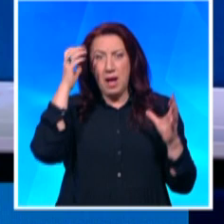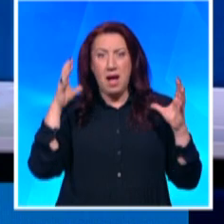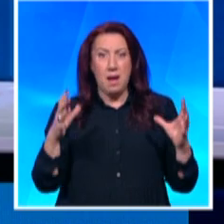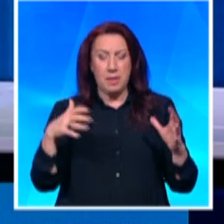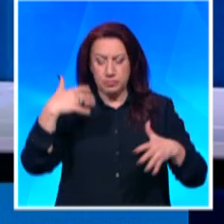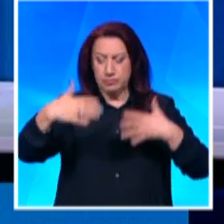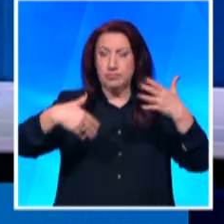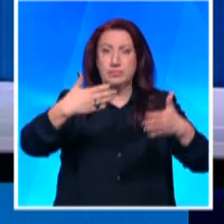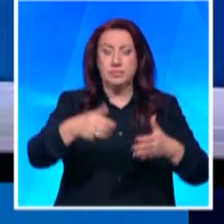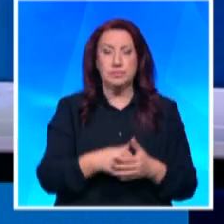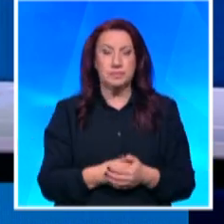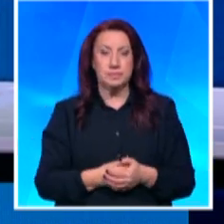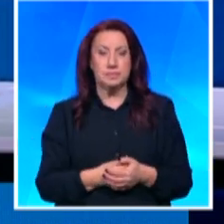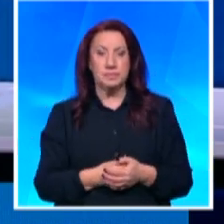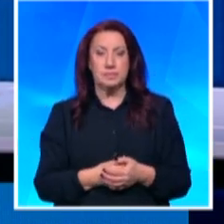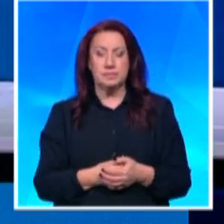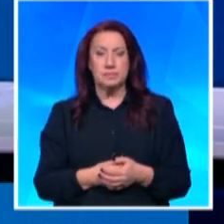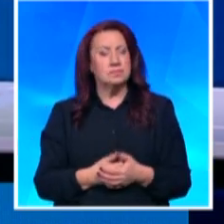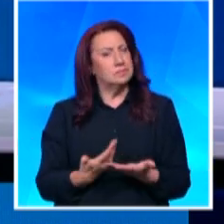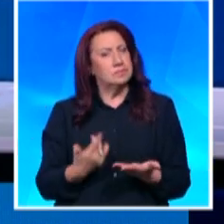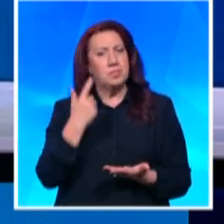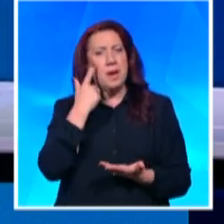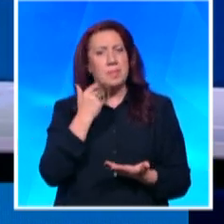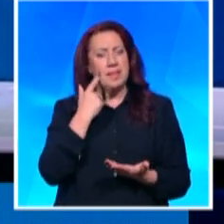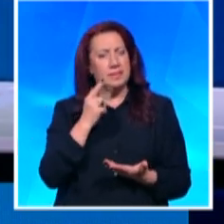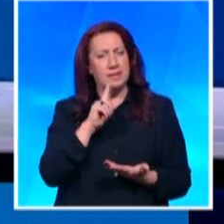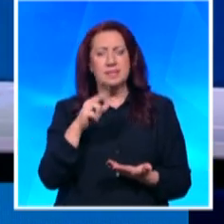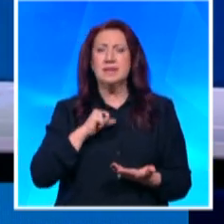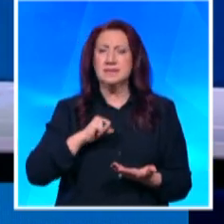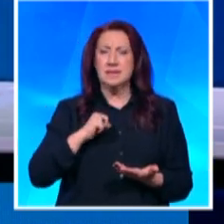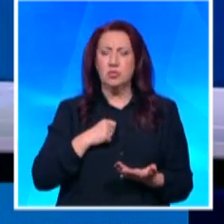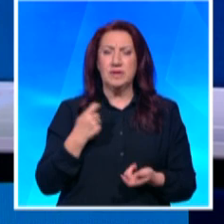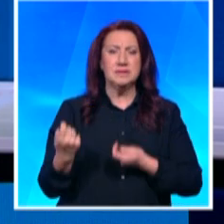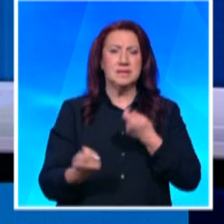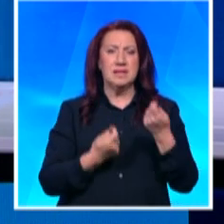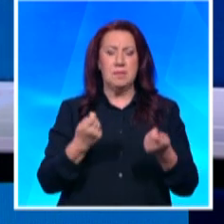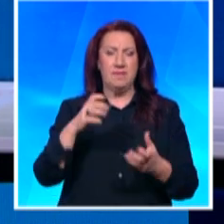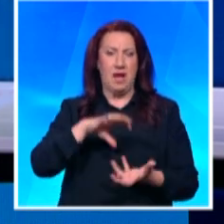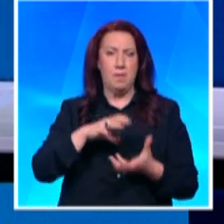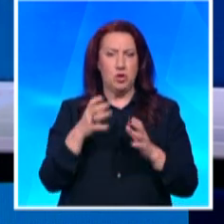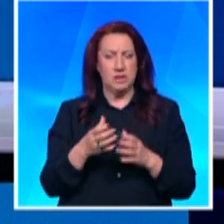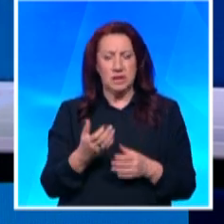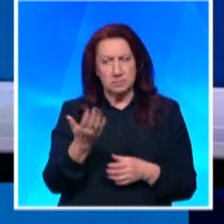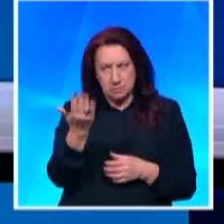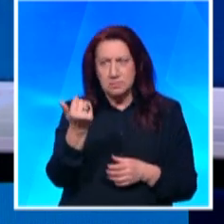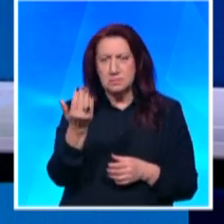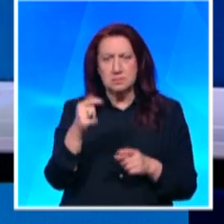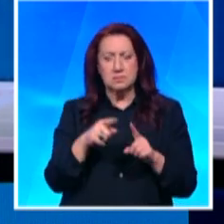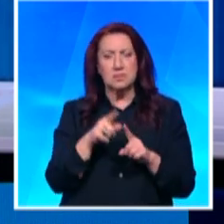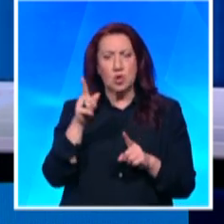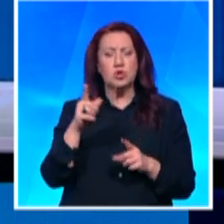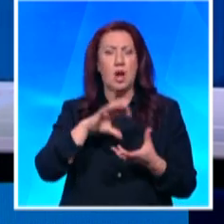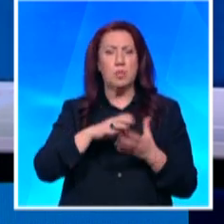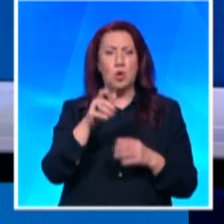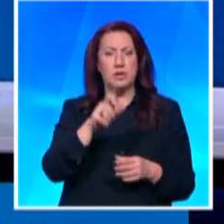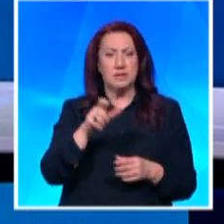Младите да не се страхуват да се занимават с политика и да изискват от политиците, това посъветва над 200 студенти и